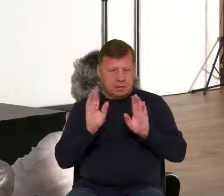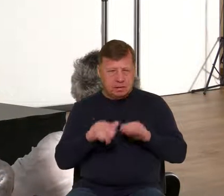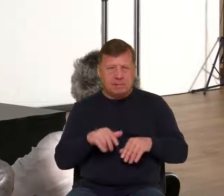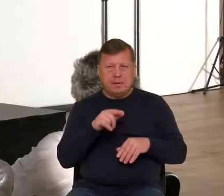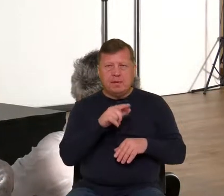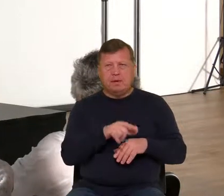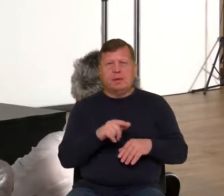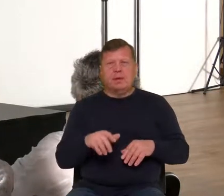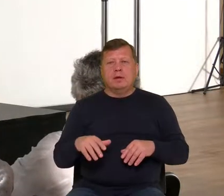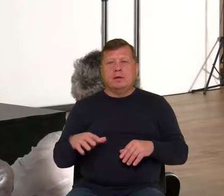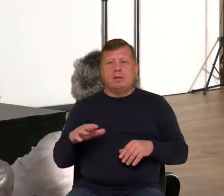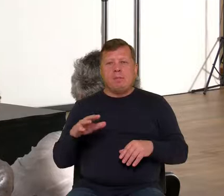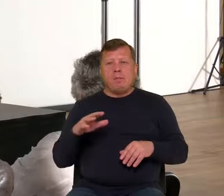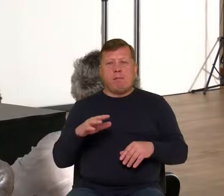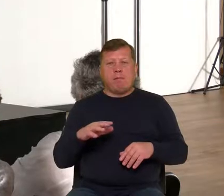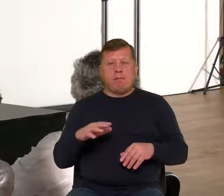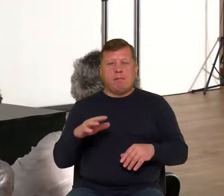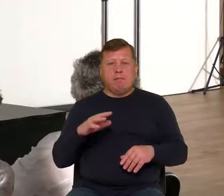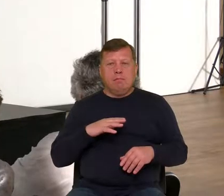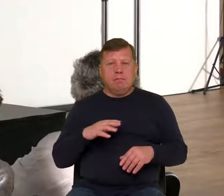Kończy swój strajk drogowy miętówką.